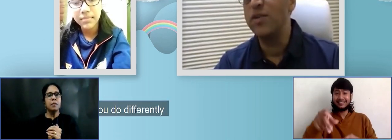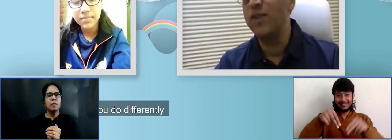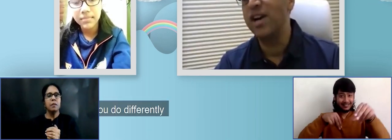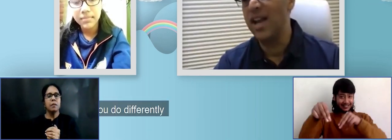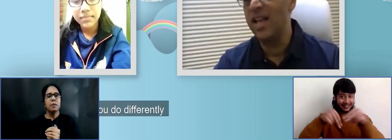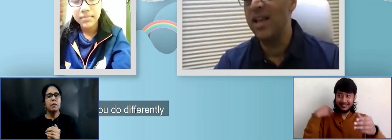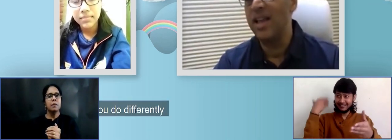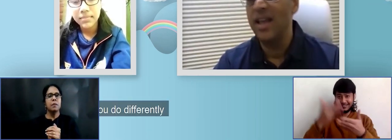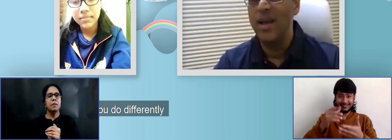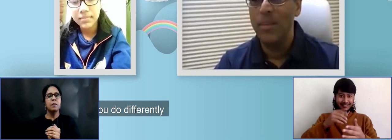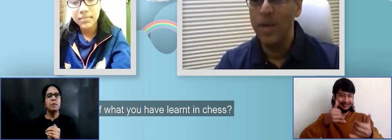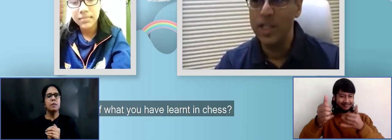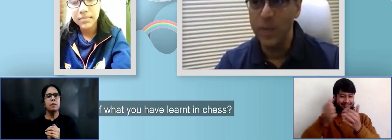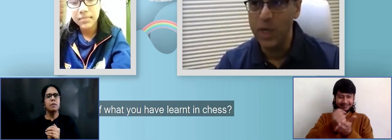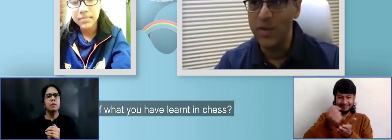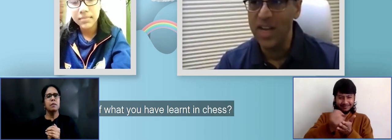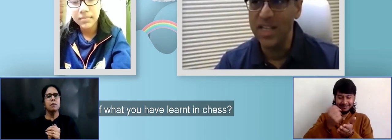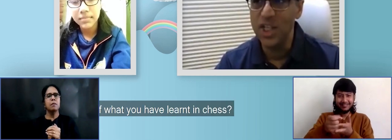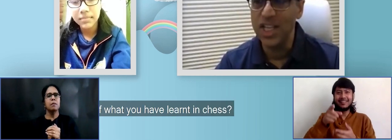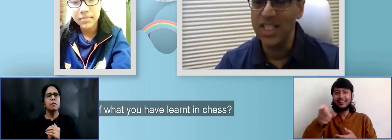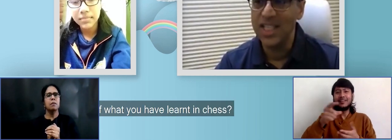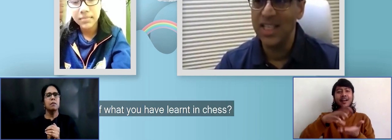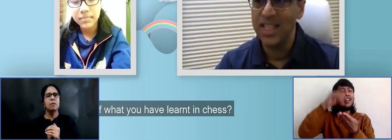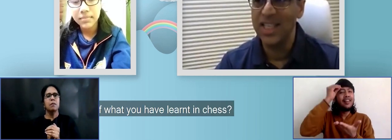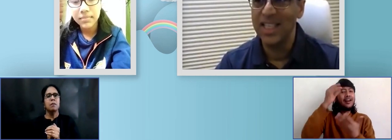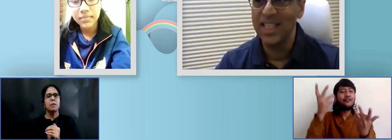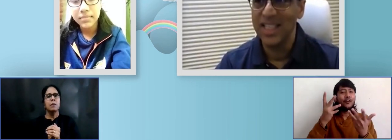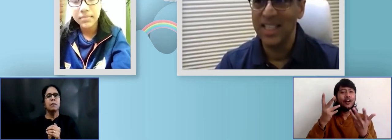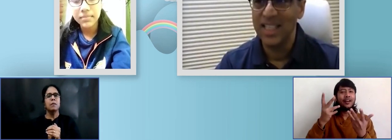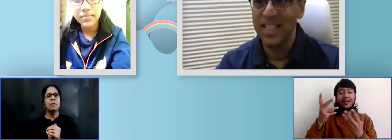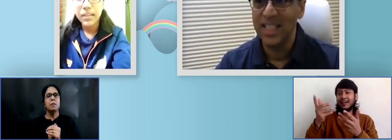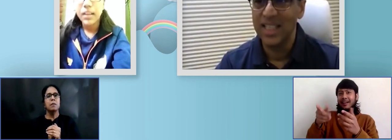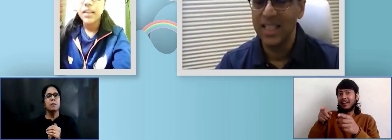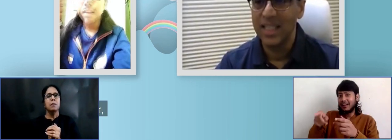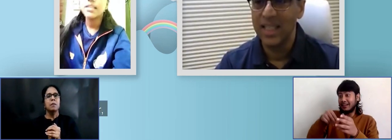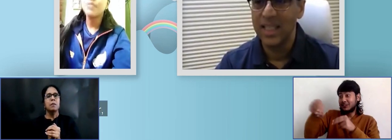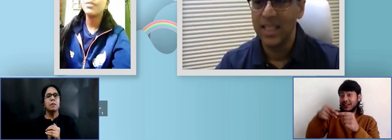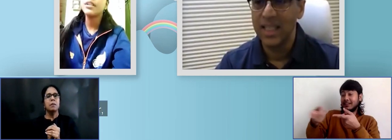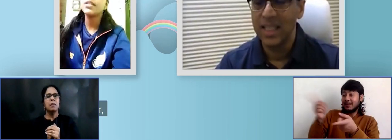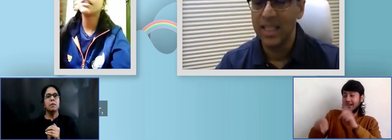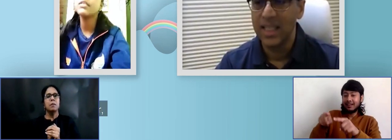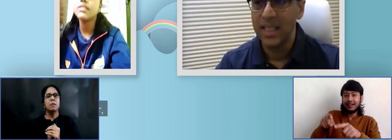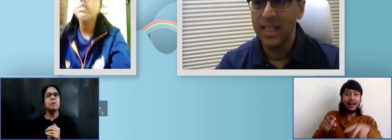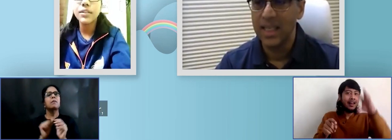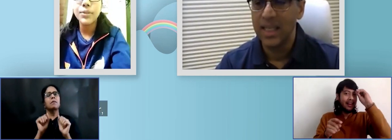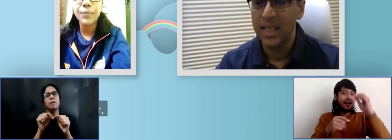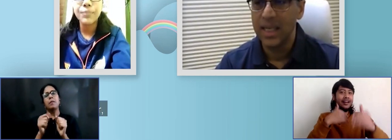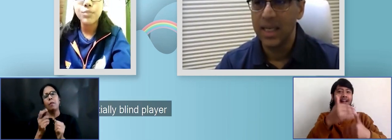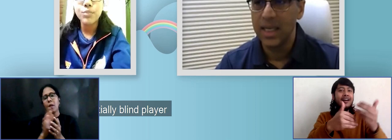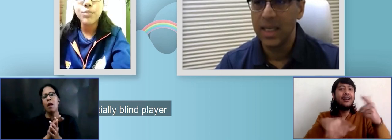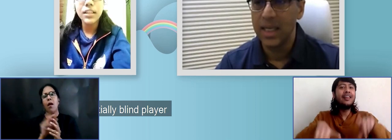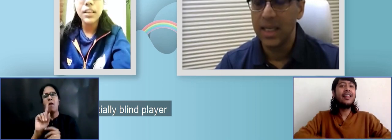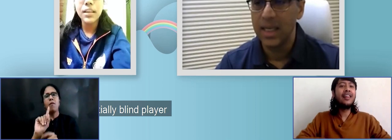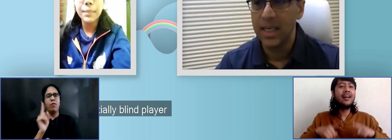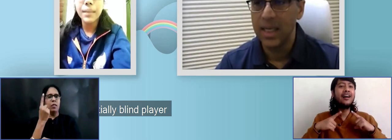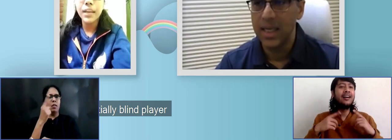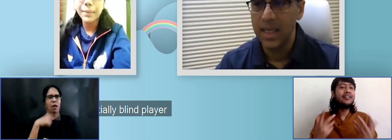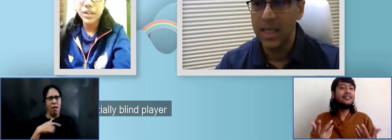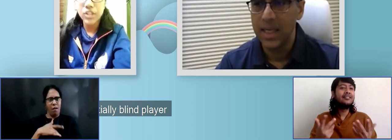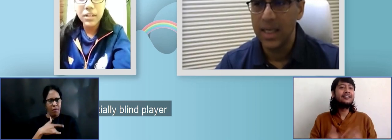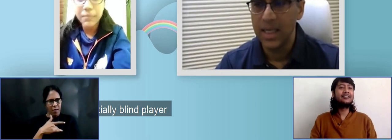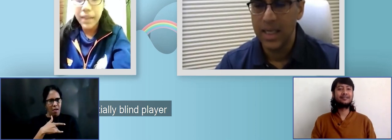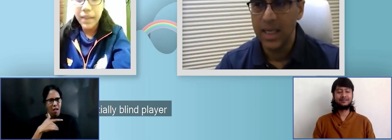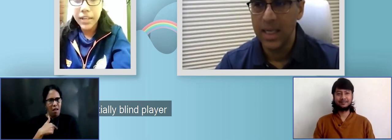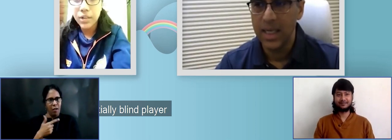What do you do differently because of what you've learned in chess? Sir, first, मुझे लगता है कि मैं